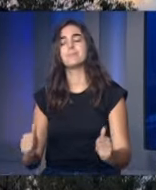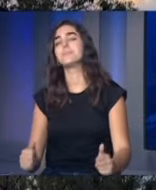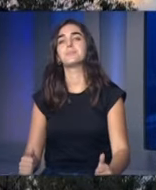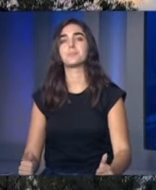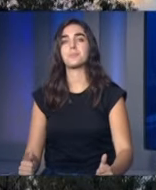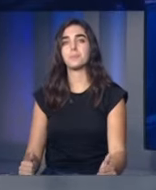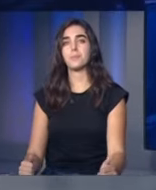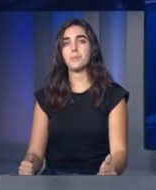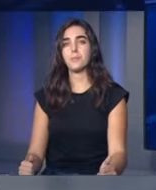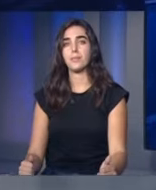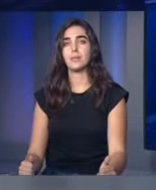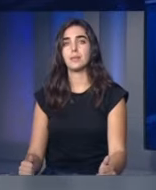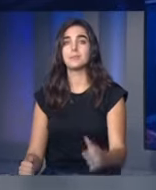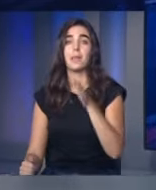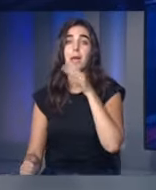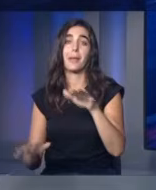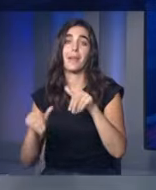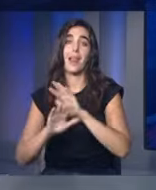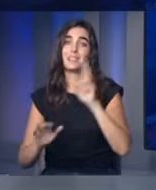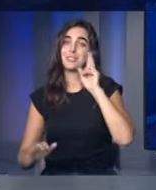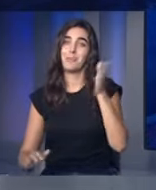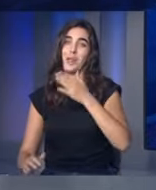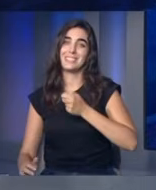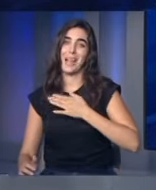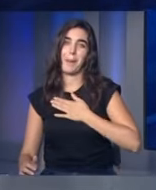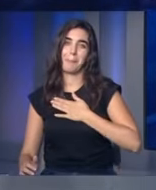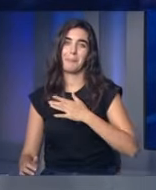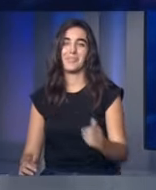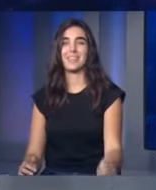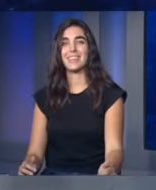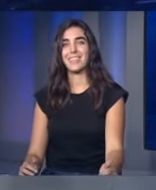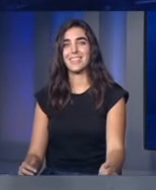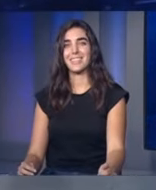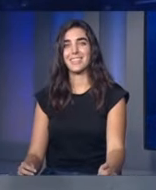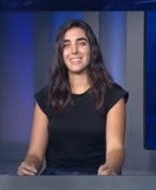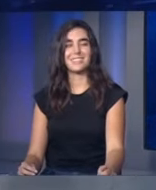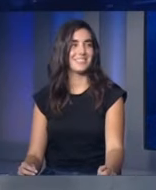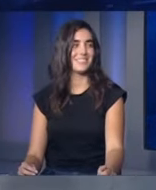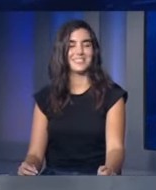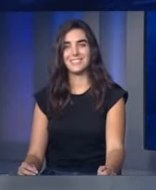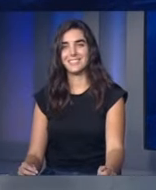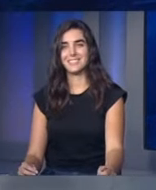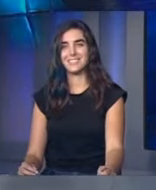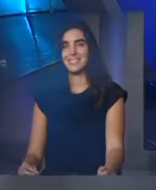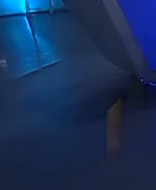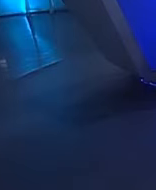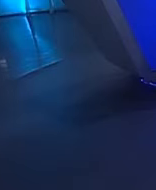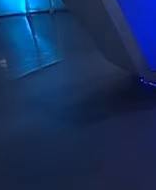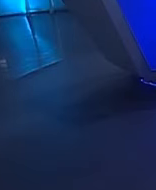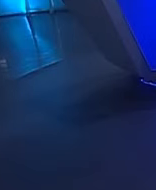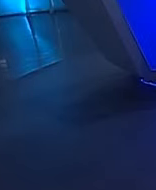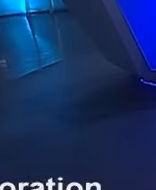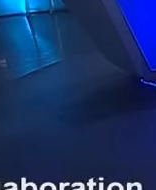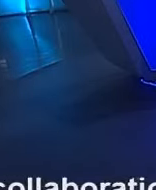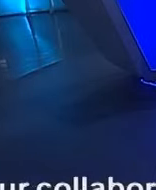الرطوبة. مشاهدينا الكرام، في الختام ملك وأنا نشكركم ودمتم بخير.